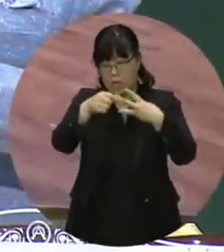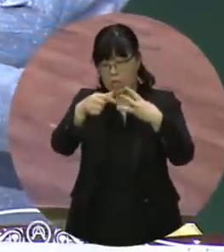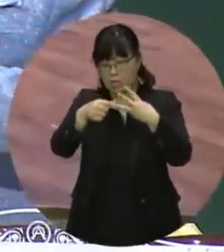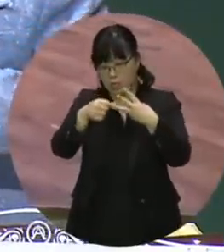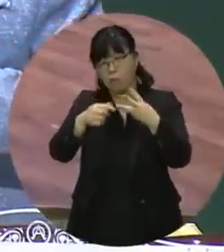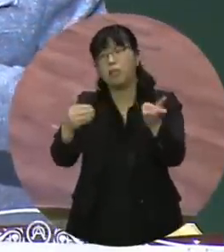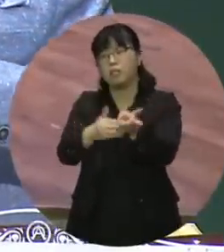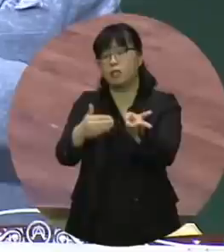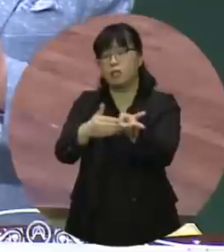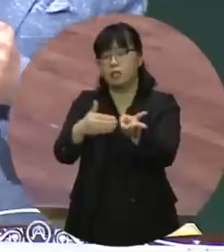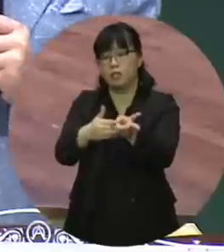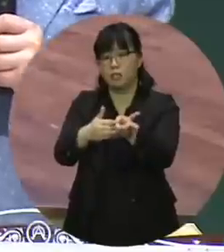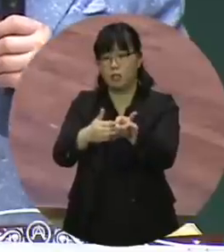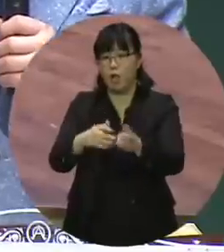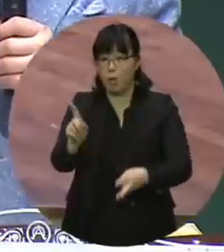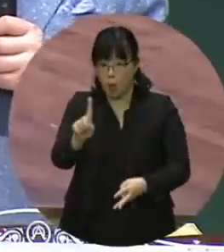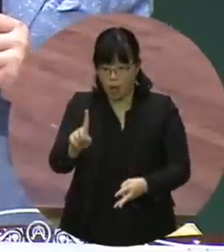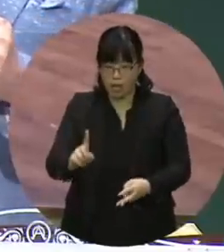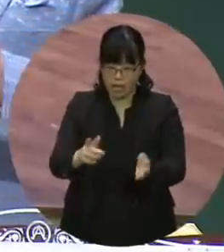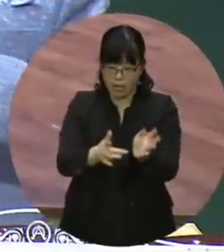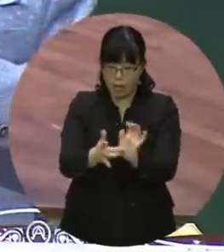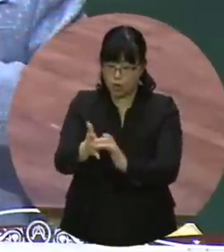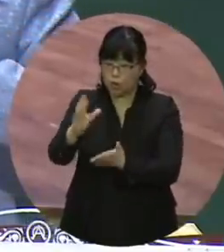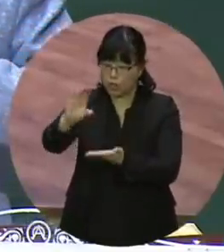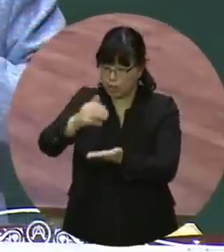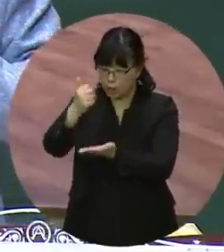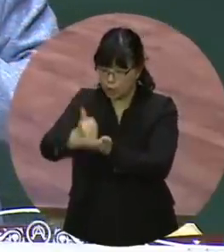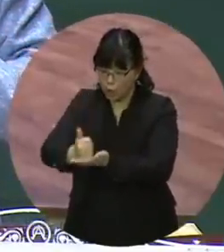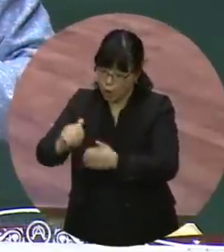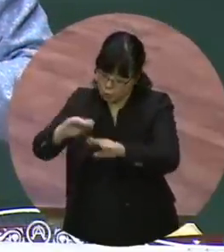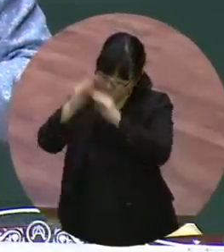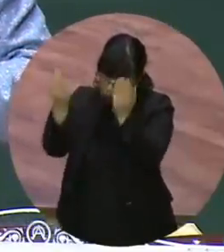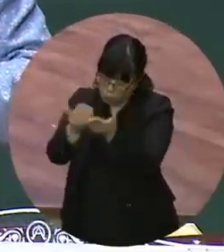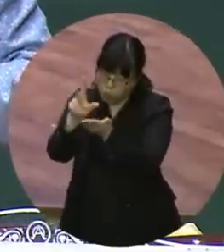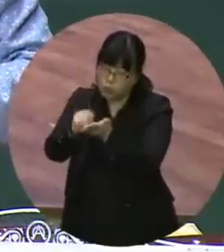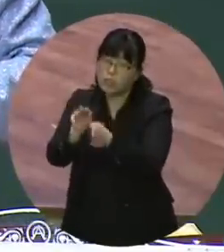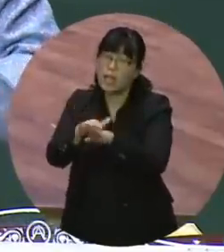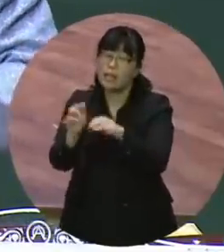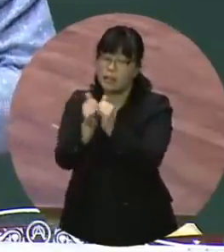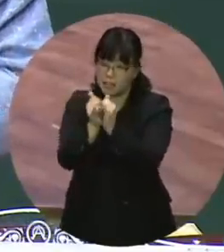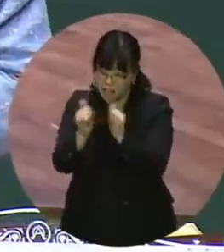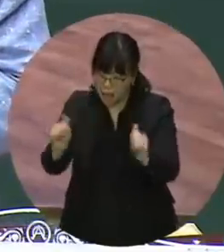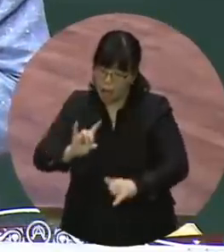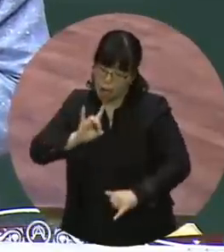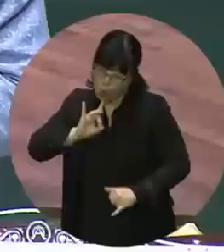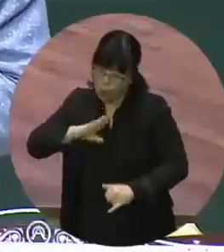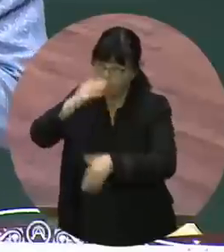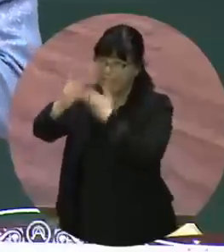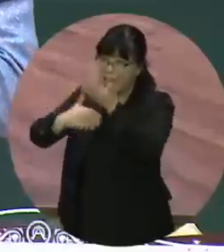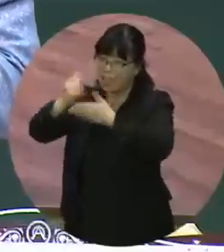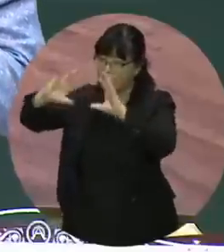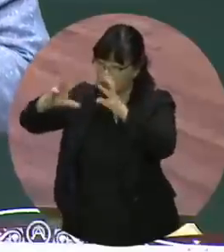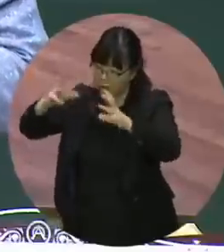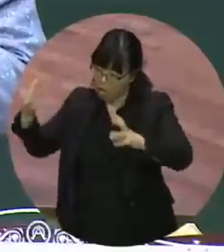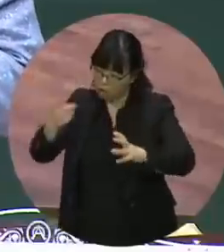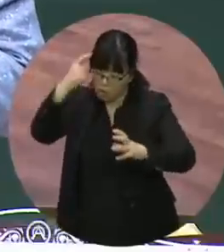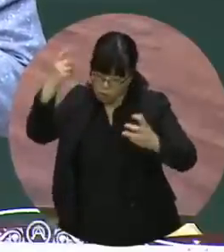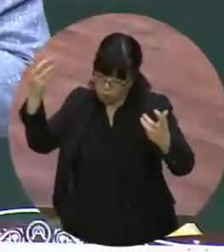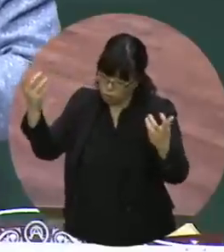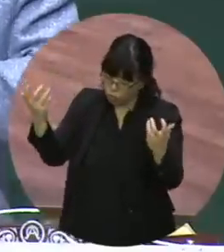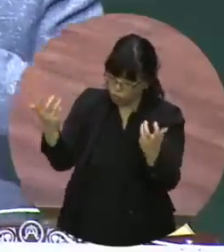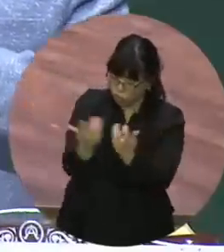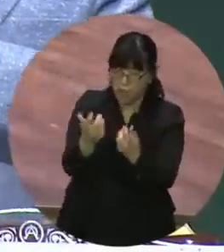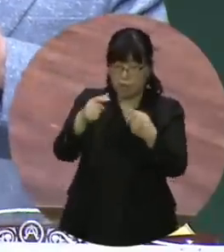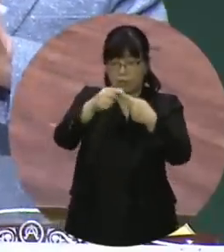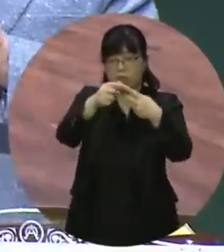말이에요? 모든 문제 해결자. 오직 하나님의 나라. 성령 충만. 이것만 해라.